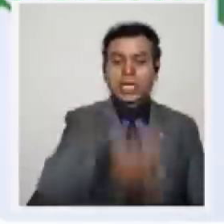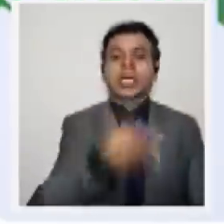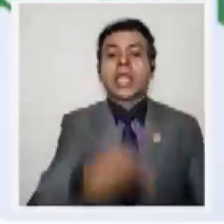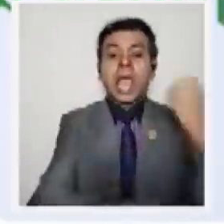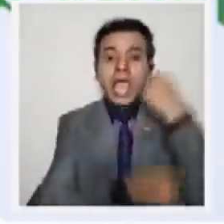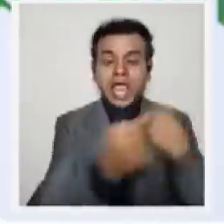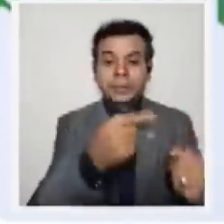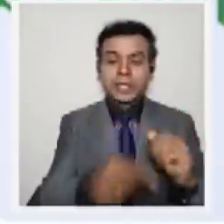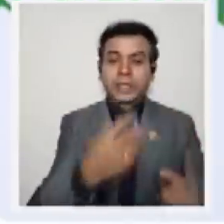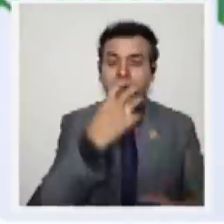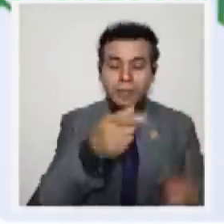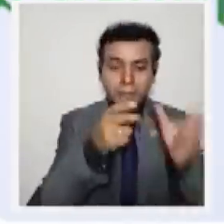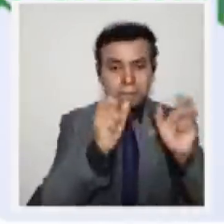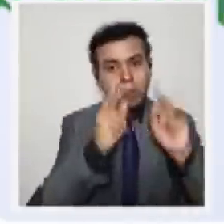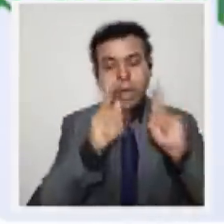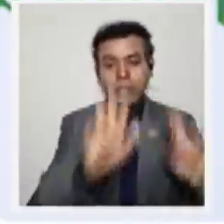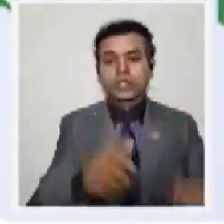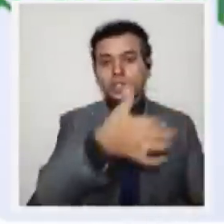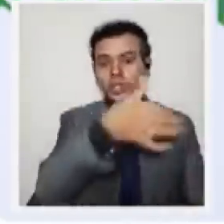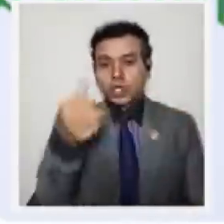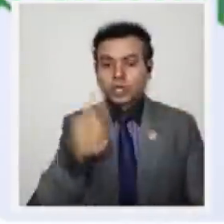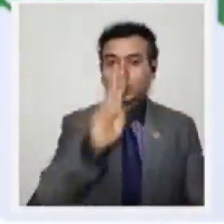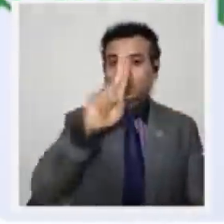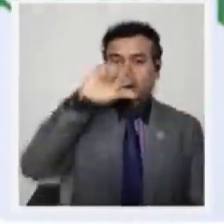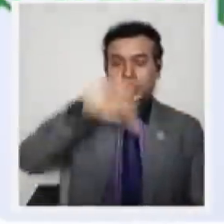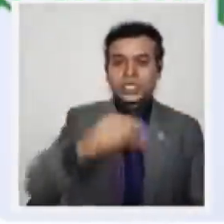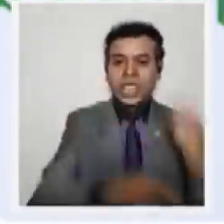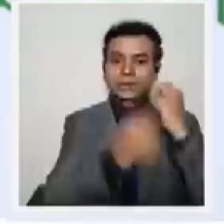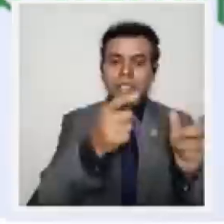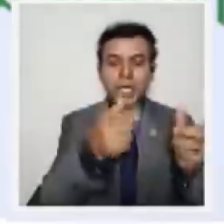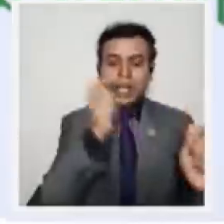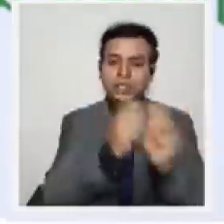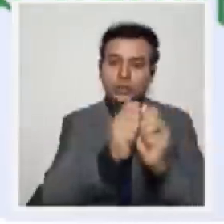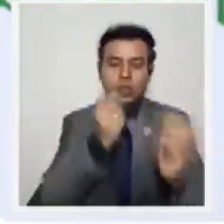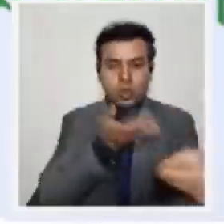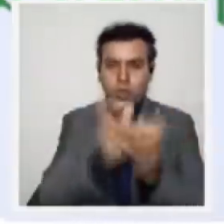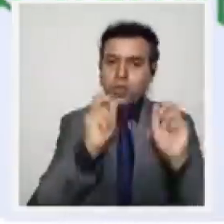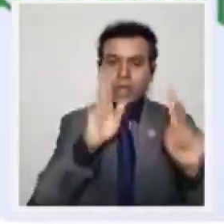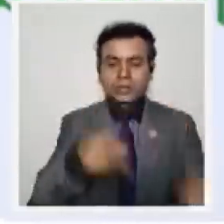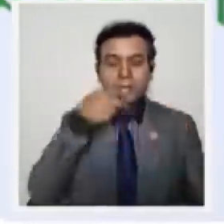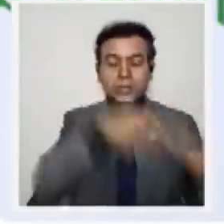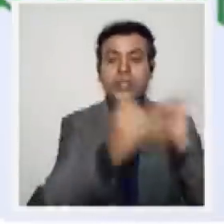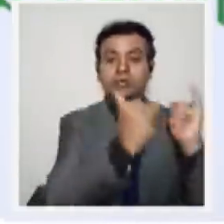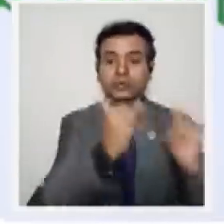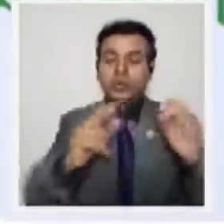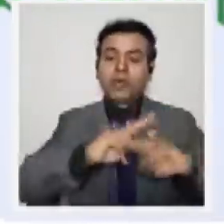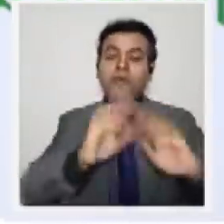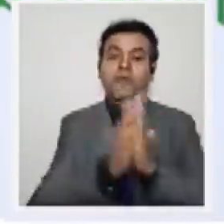59,136 জন। সারা দেশের 64 জেলার সকল উপজেলা এবং জেলা পর্যায়ে প্রাতিষ্ঠানিক কোয়ারেন্টাইনের জন্য প্রস্তুত করা